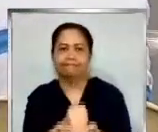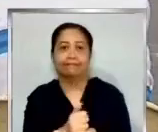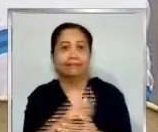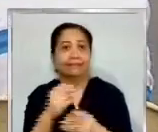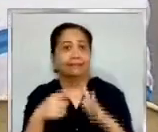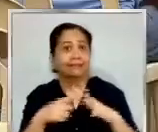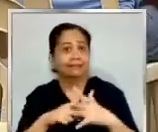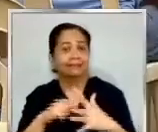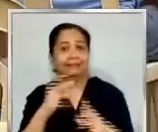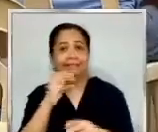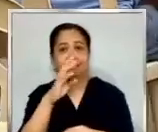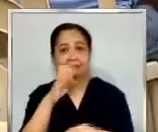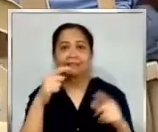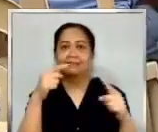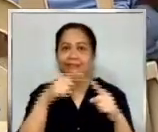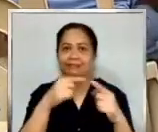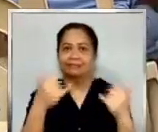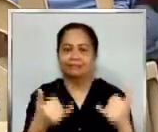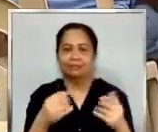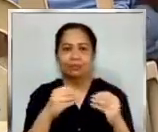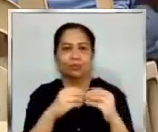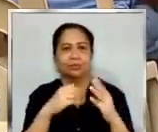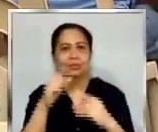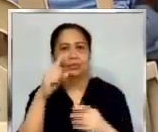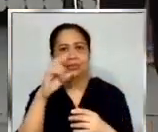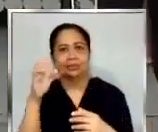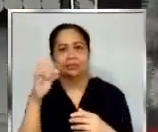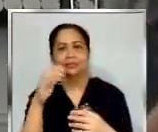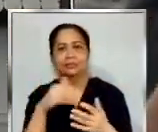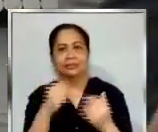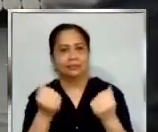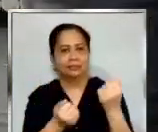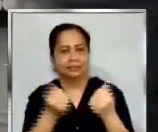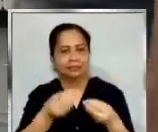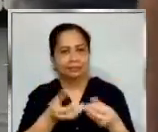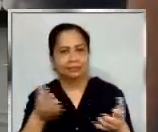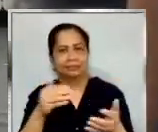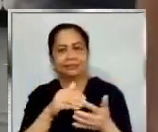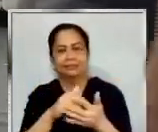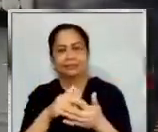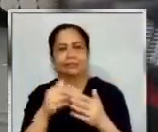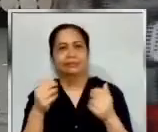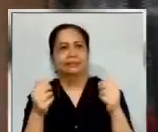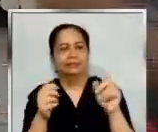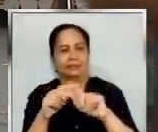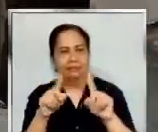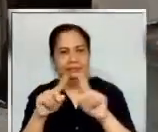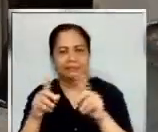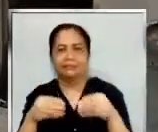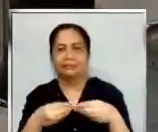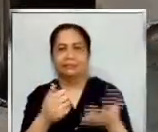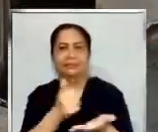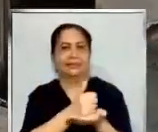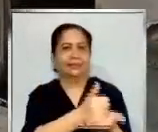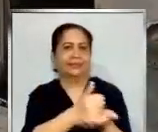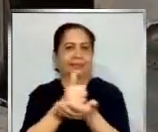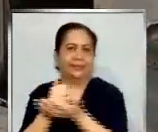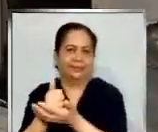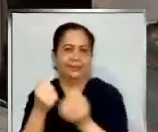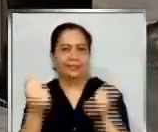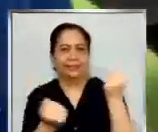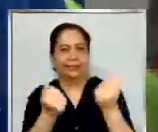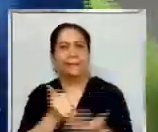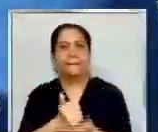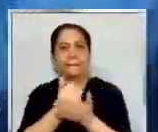Marso hanggang ngayon, mahigit 1,600 drivers na naapektuhan ng pandemya ang nabigyan ng tulong ng Tsuper Helping